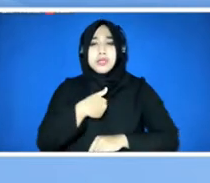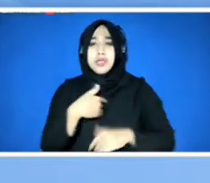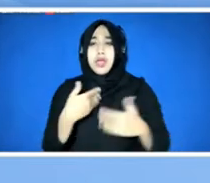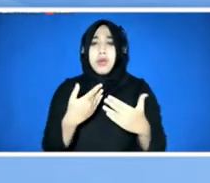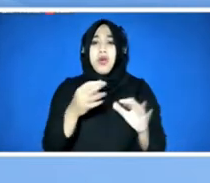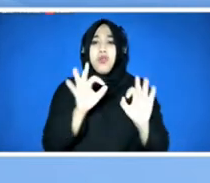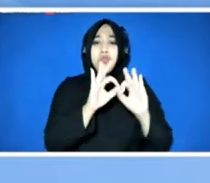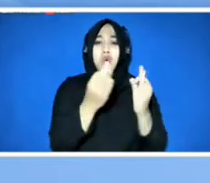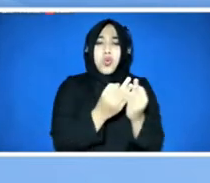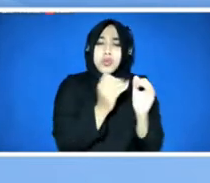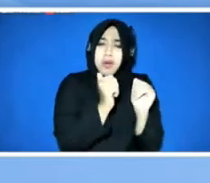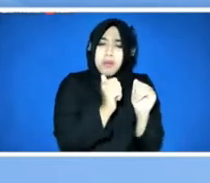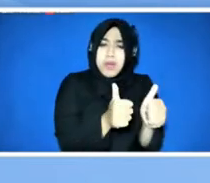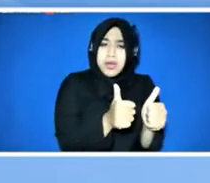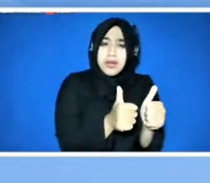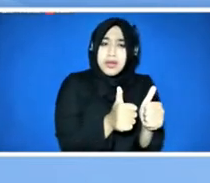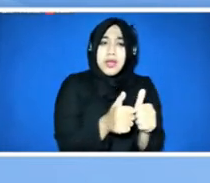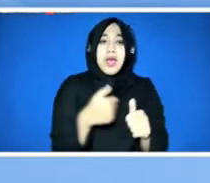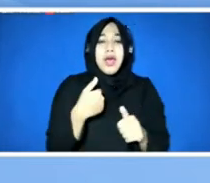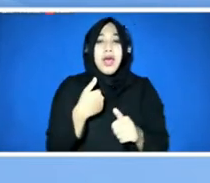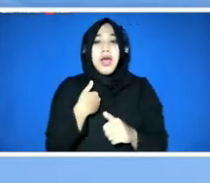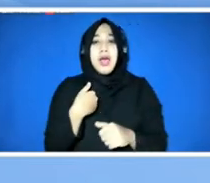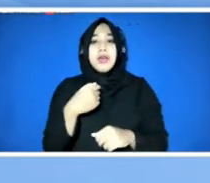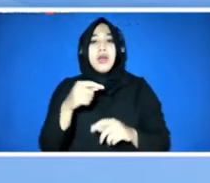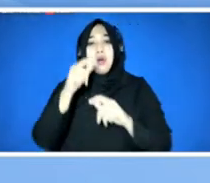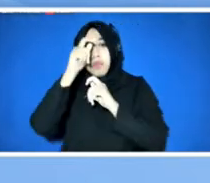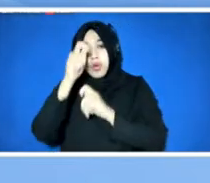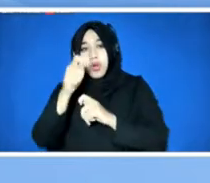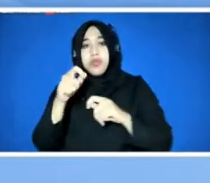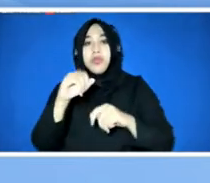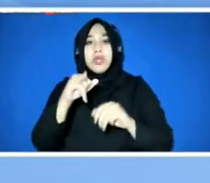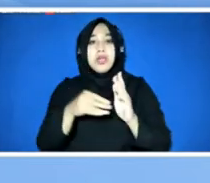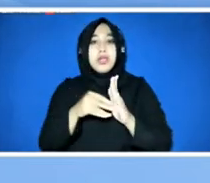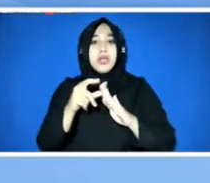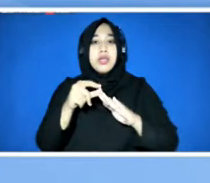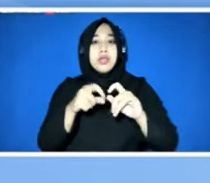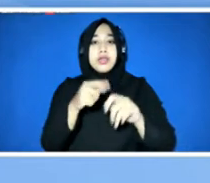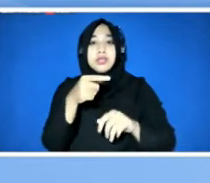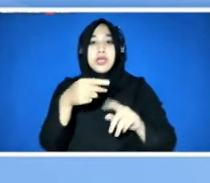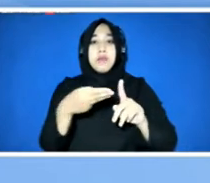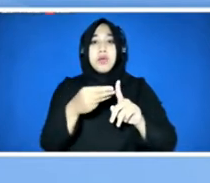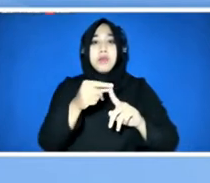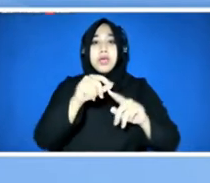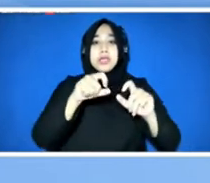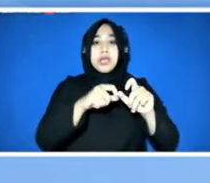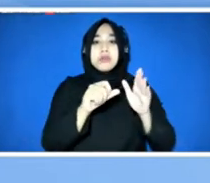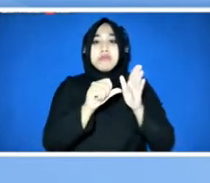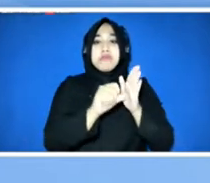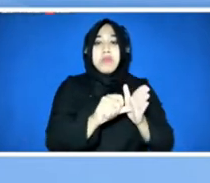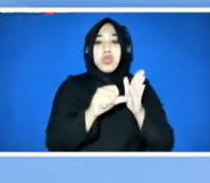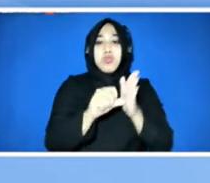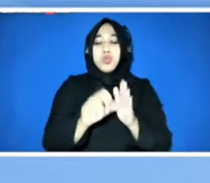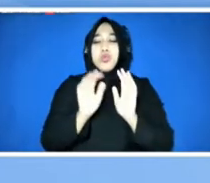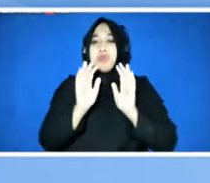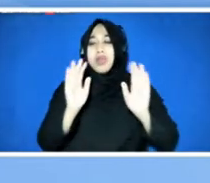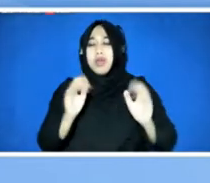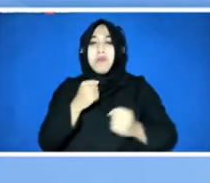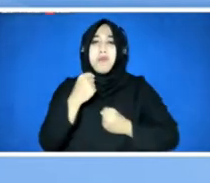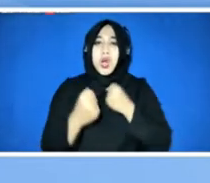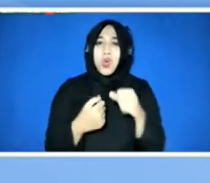yang sangat baik sekali. Ada Prof. Fahmi Idris juga yang waktu di BPJS banyak sekali membantu kami untuk melakukan